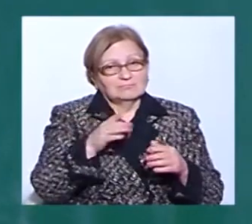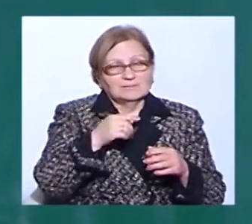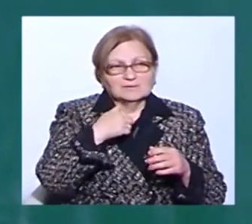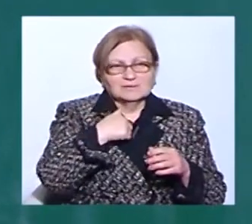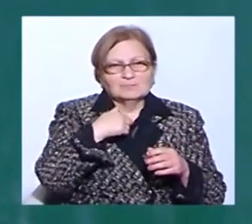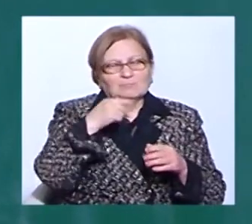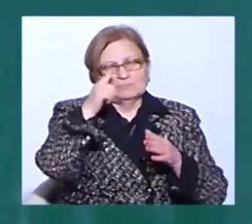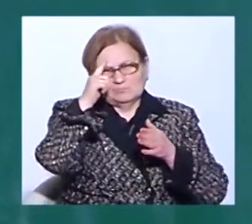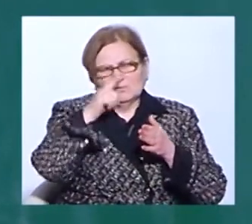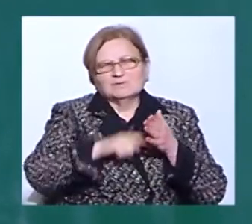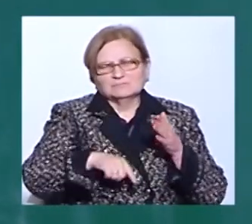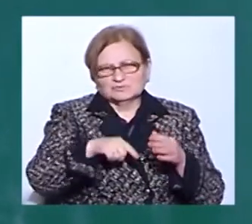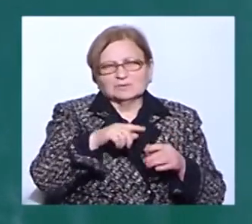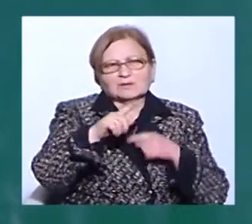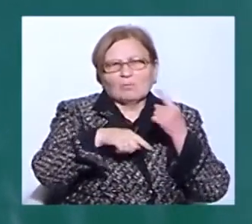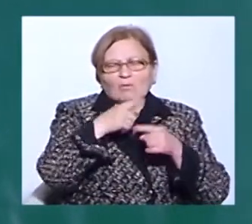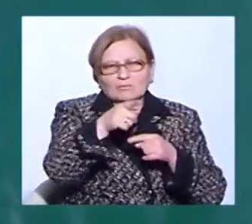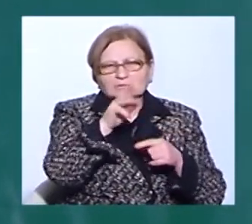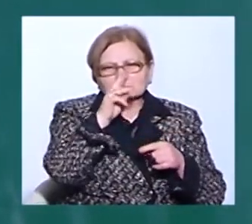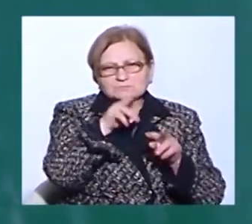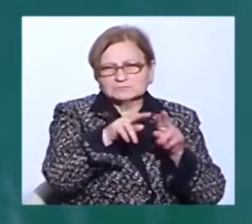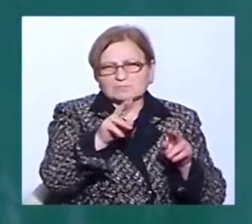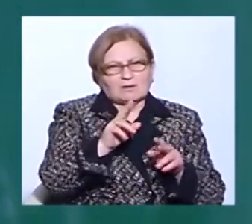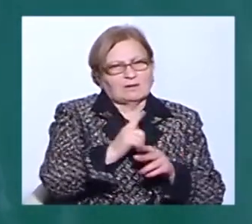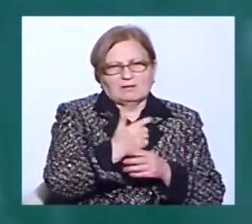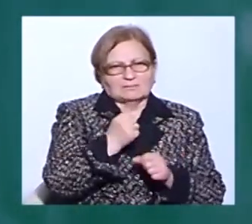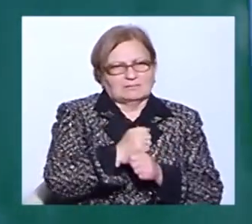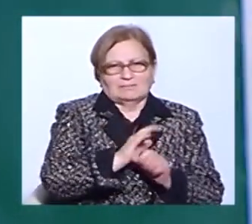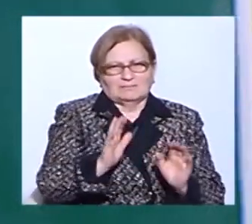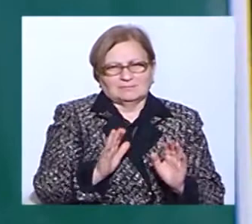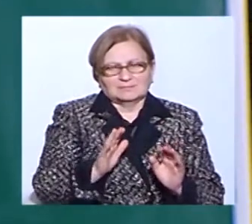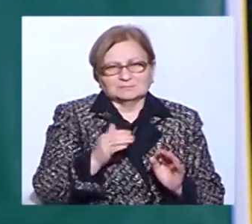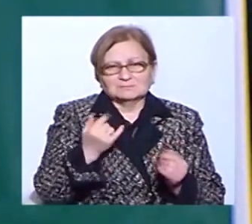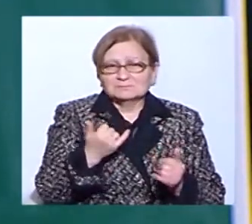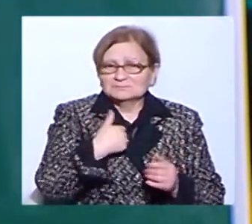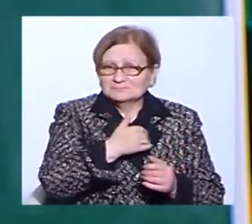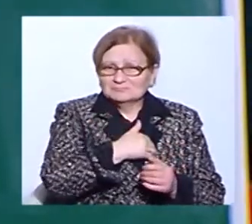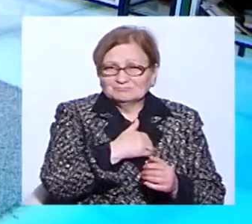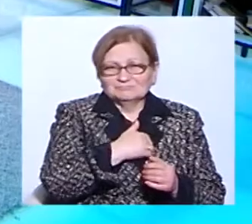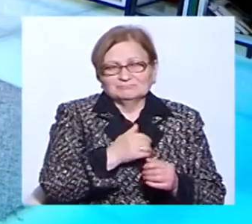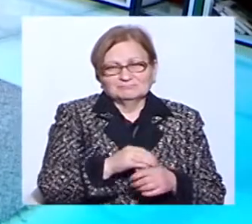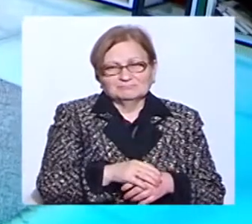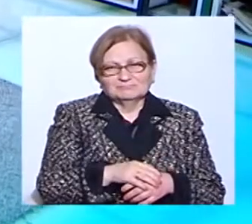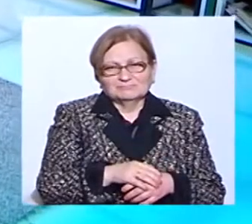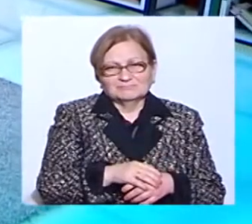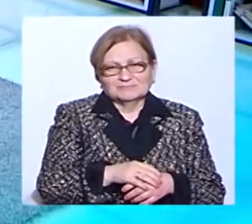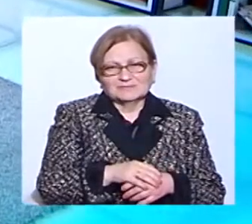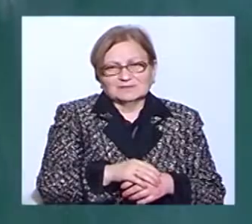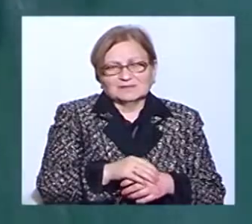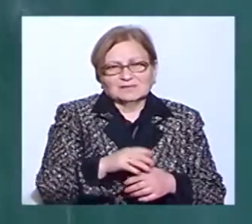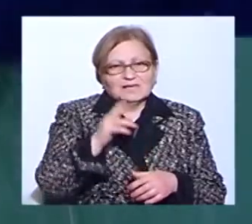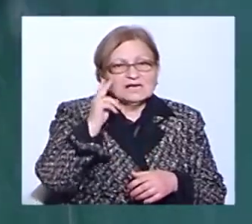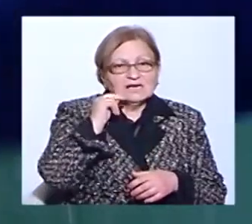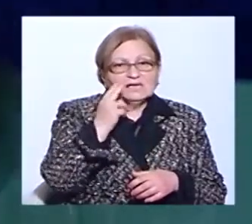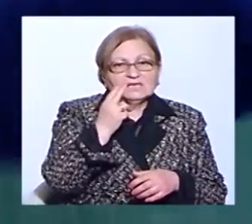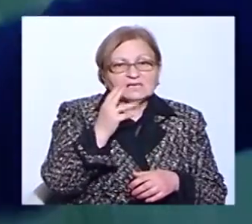ასეთ შეცდომას აღარ დაუშვებთ. ახლა მე მინდა ჩვენ რიცხვები